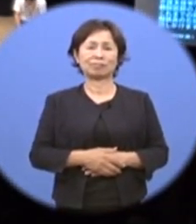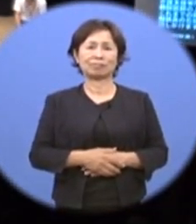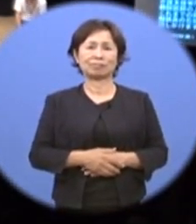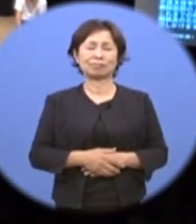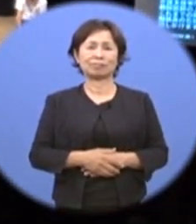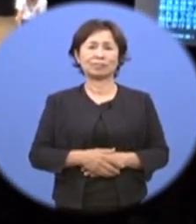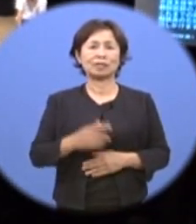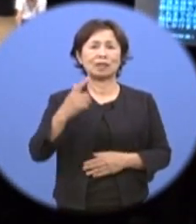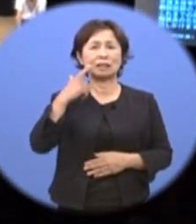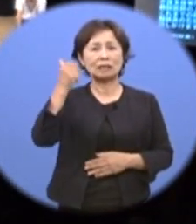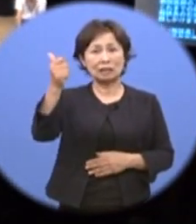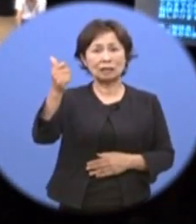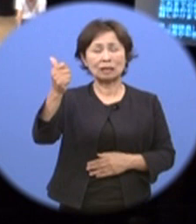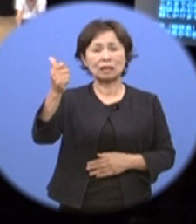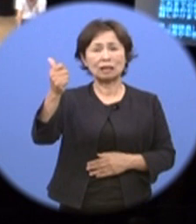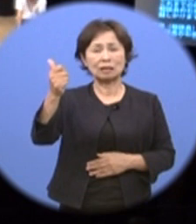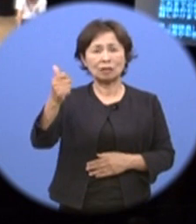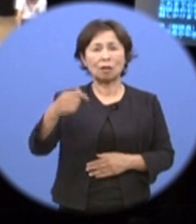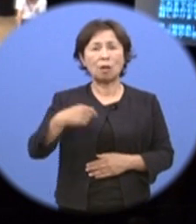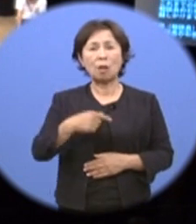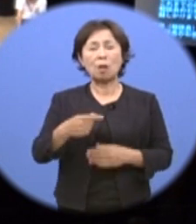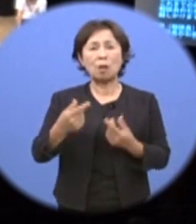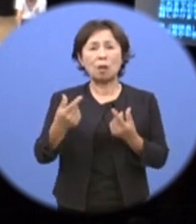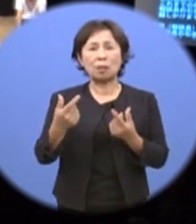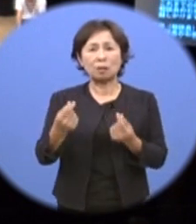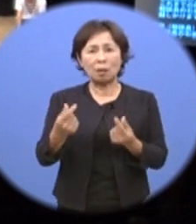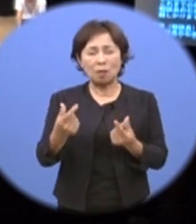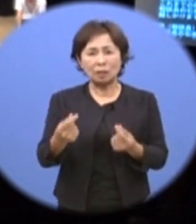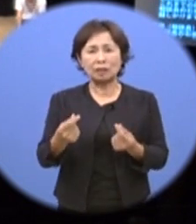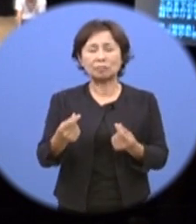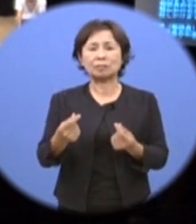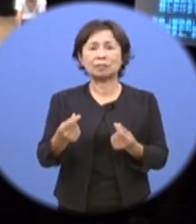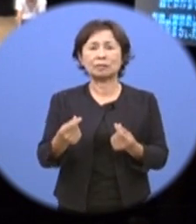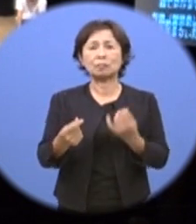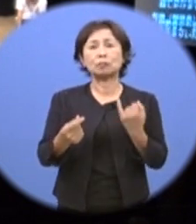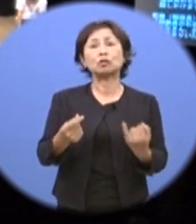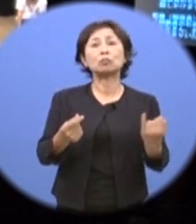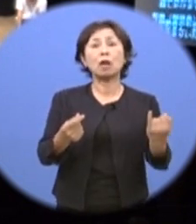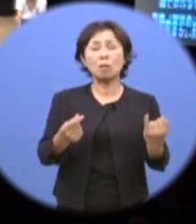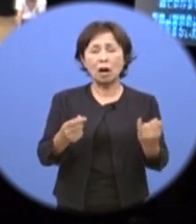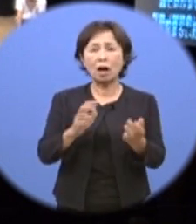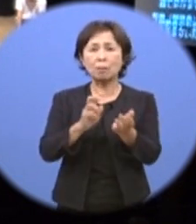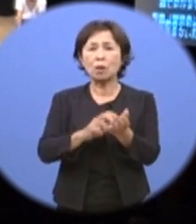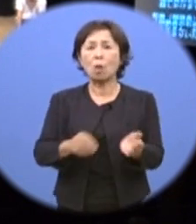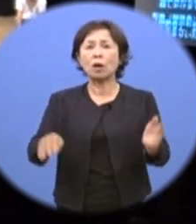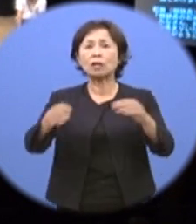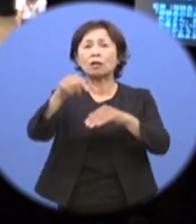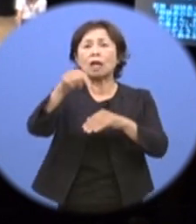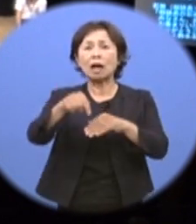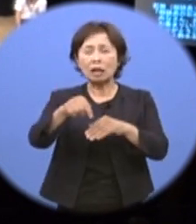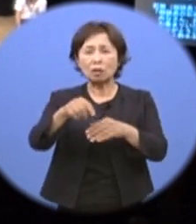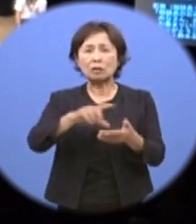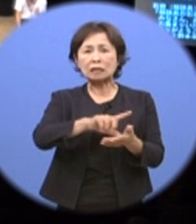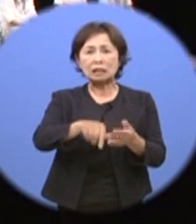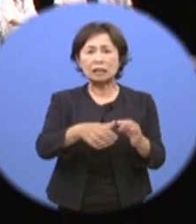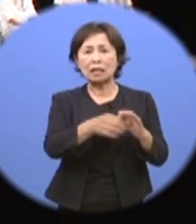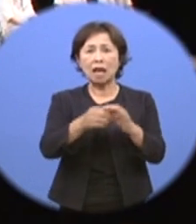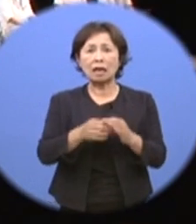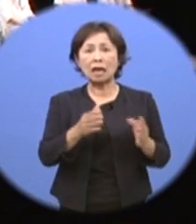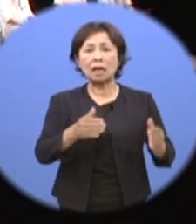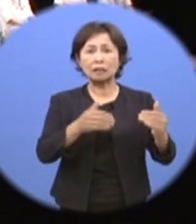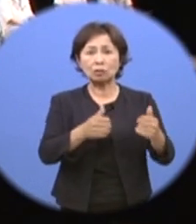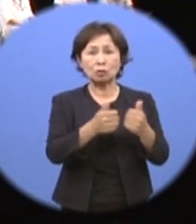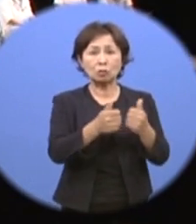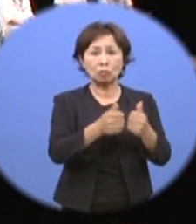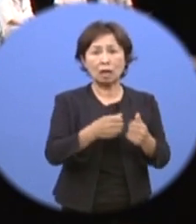父の希望を叶えるため、孝子さんは病院の中にある地域連携室の相談員や地元の開業